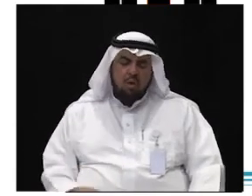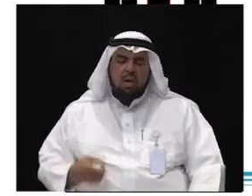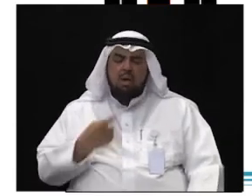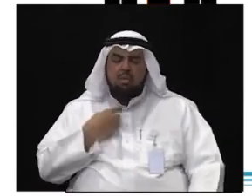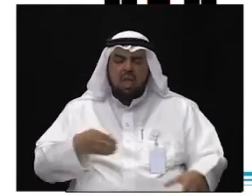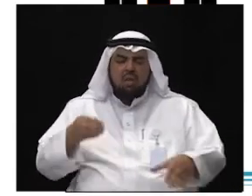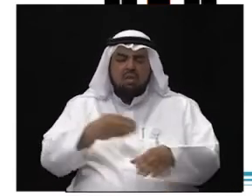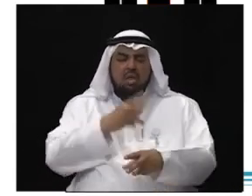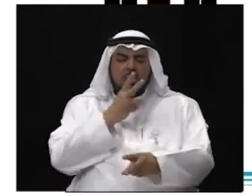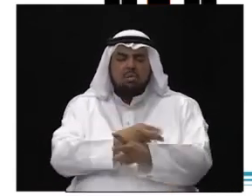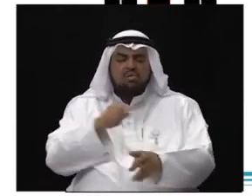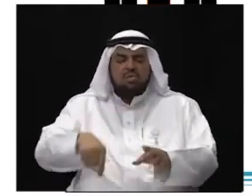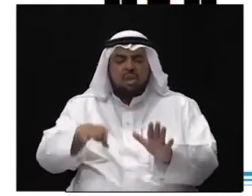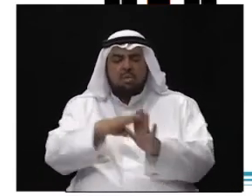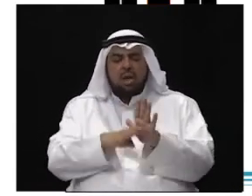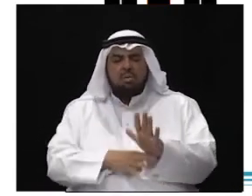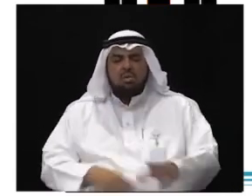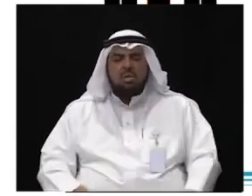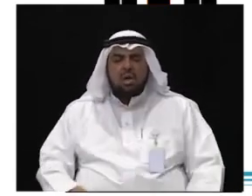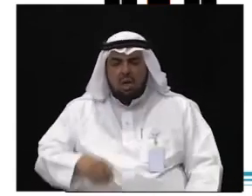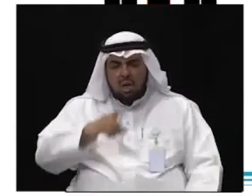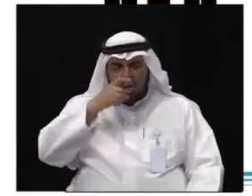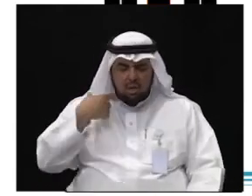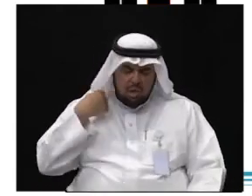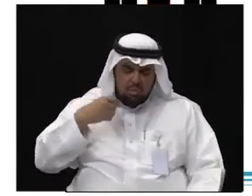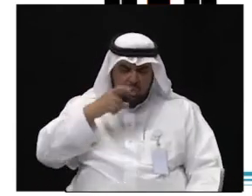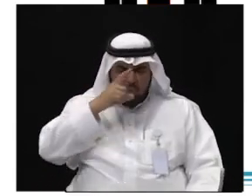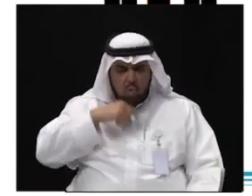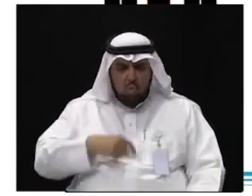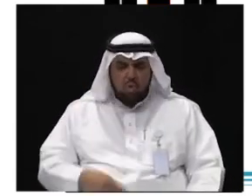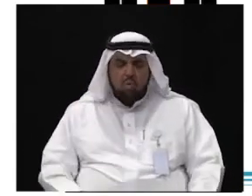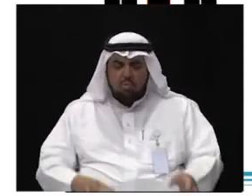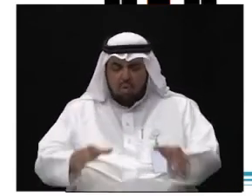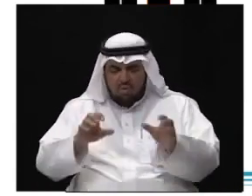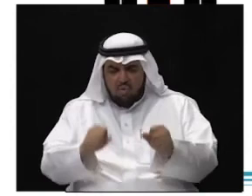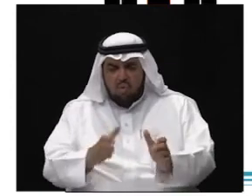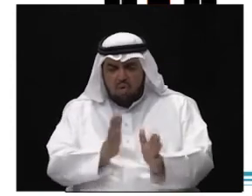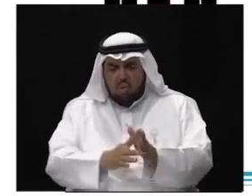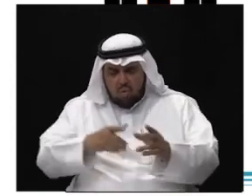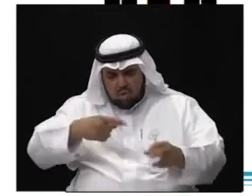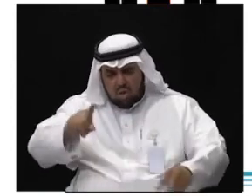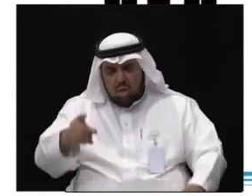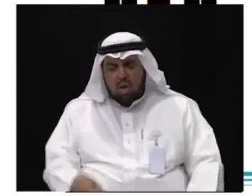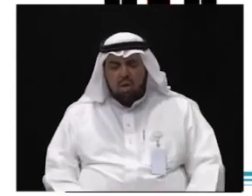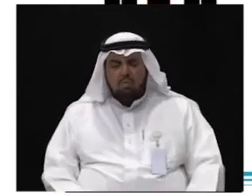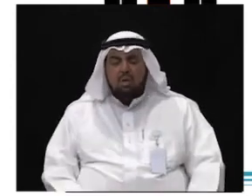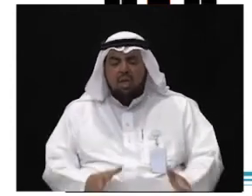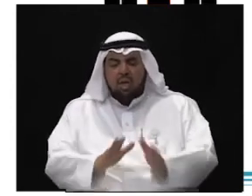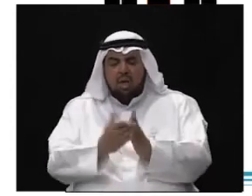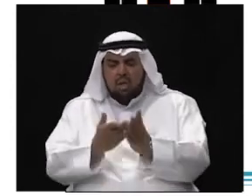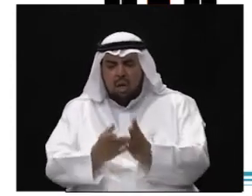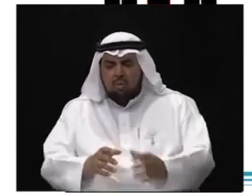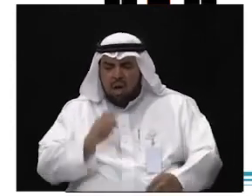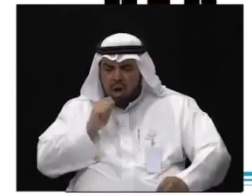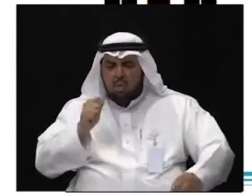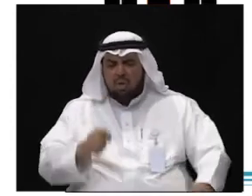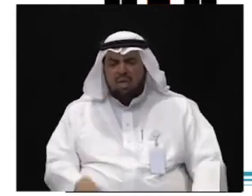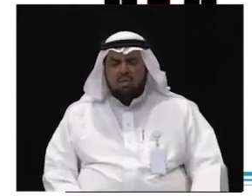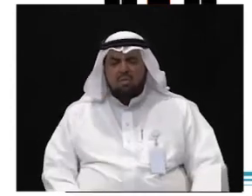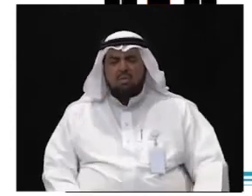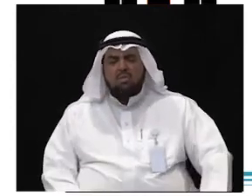أي معلومة في التطبيقات أن تكون موثقة، أن تكون صحيحة، وأن تكون من مصدر قوي.